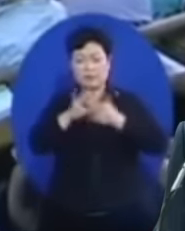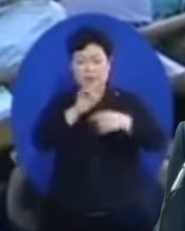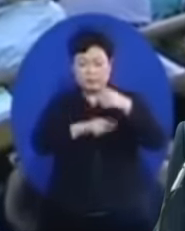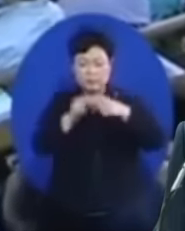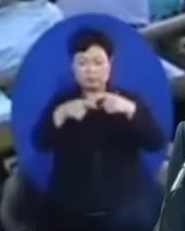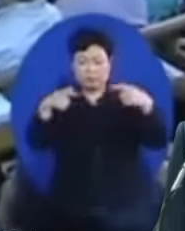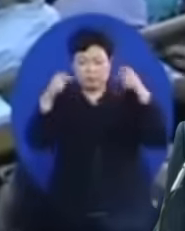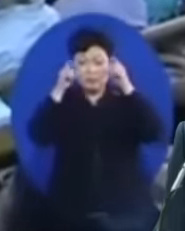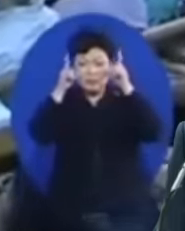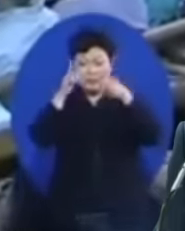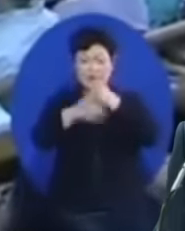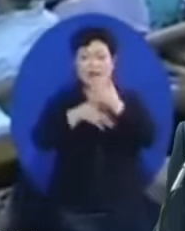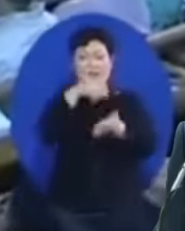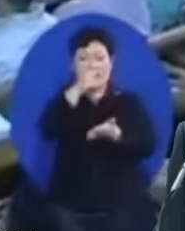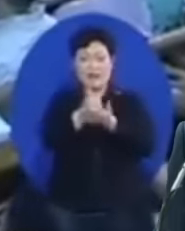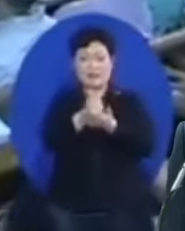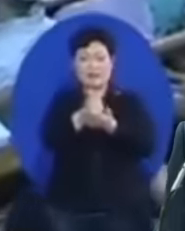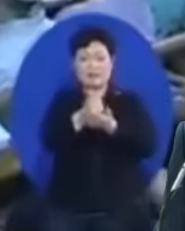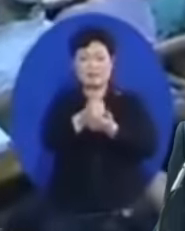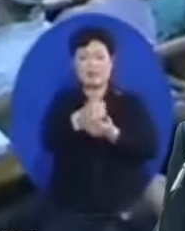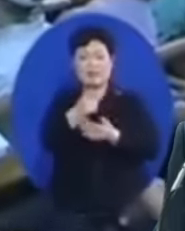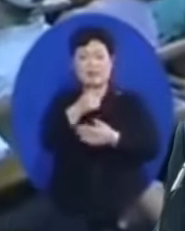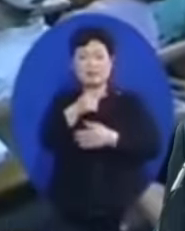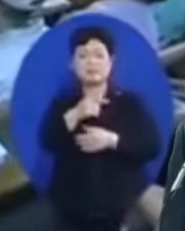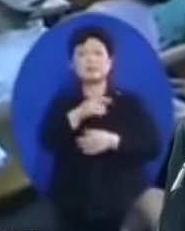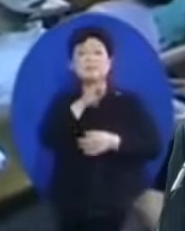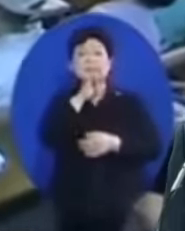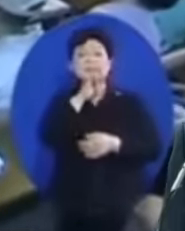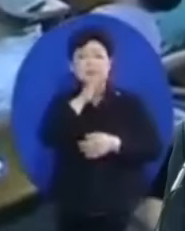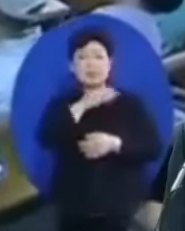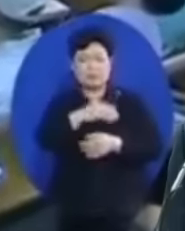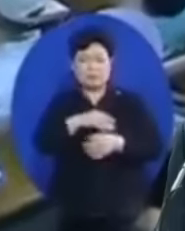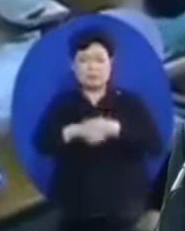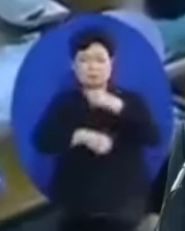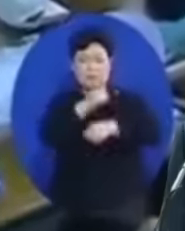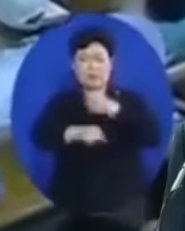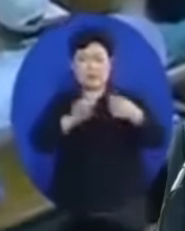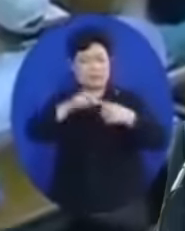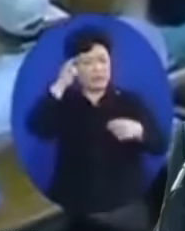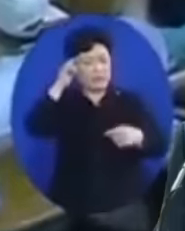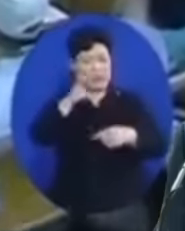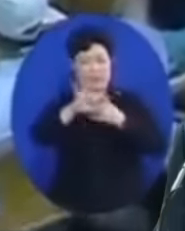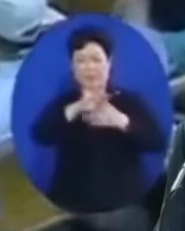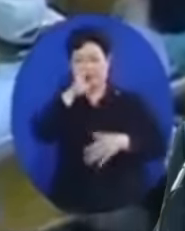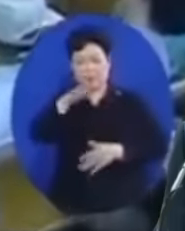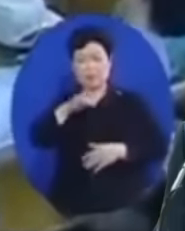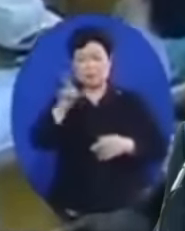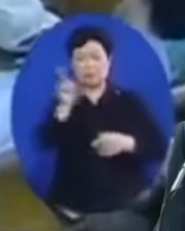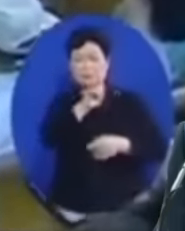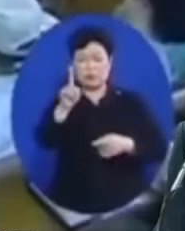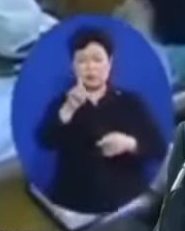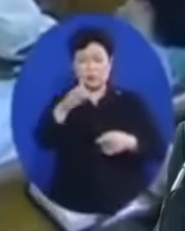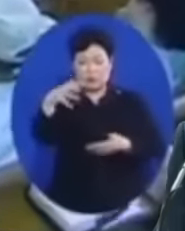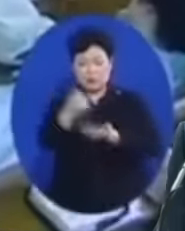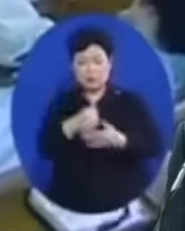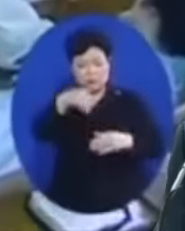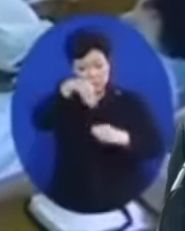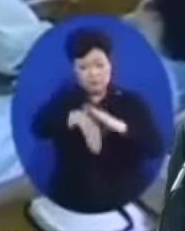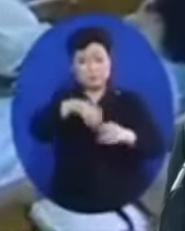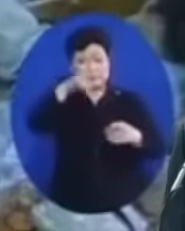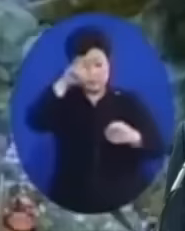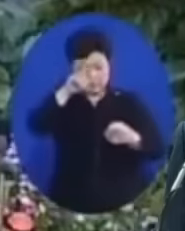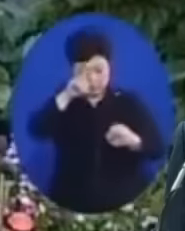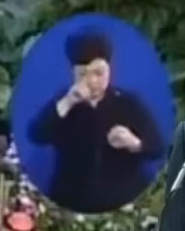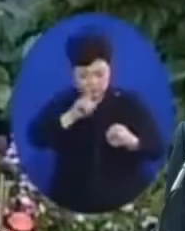깨닫게 되는 것은 하나님은 마늘이 여김을 받지 아니합니다. 사람이 무엇으로 심든지 그대로 거둡니다. 영적으로도